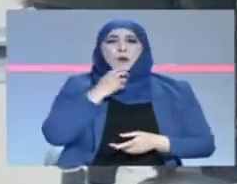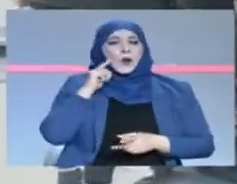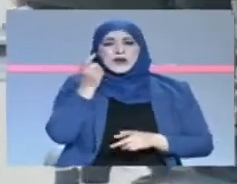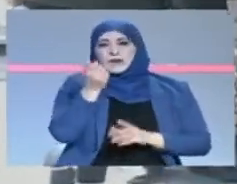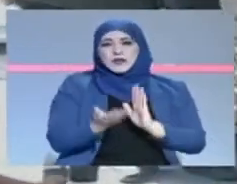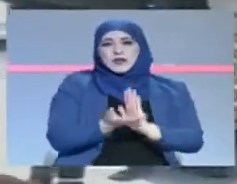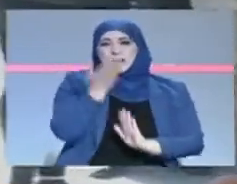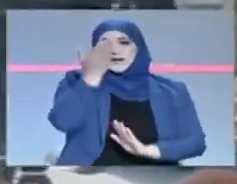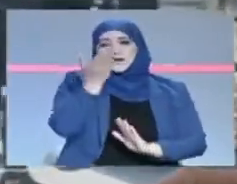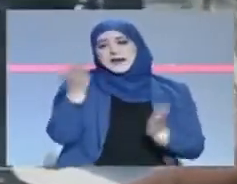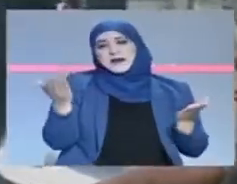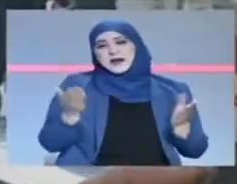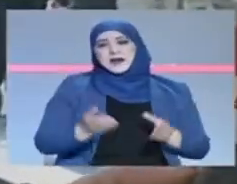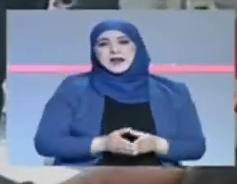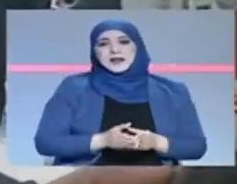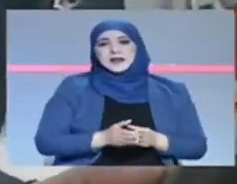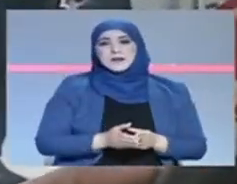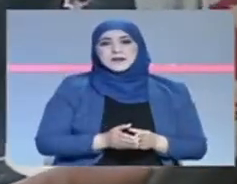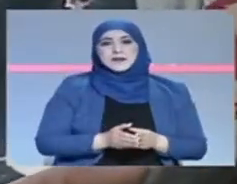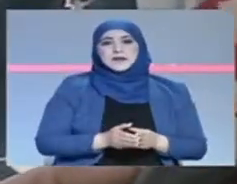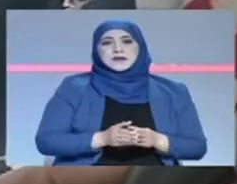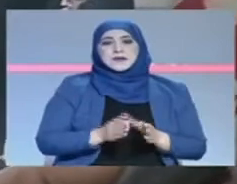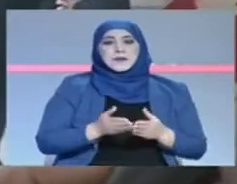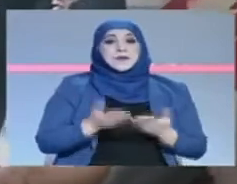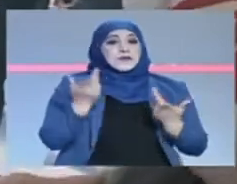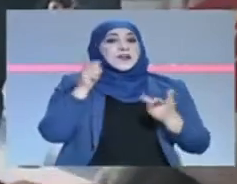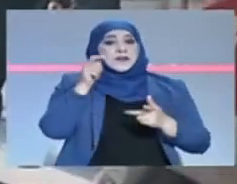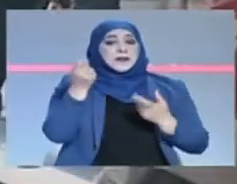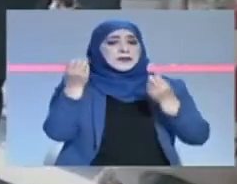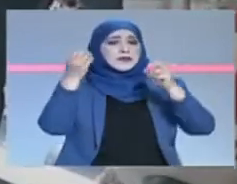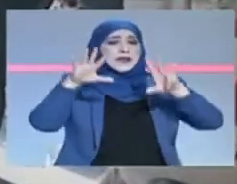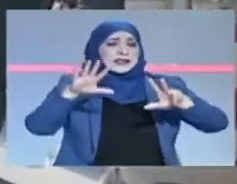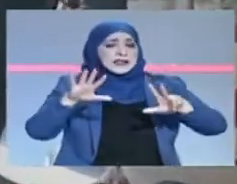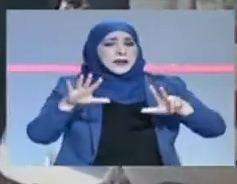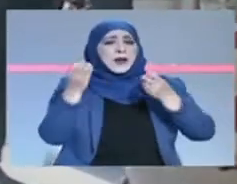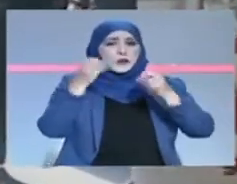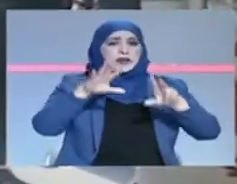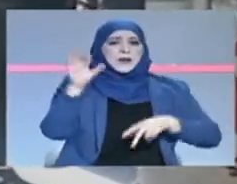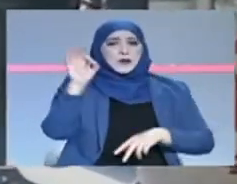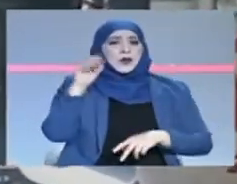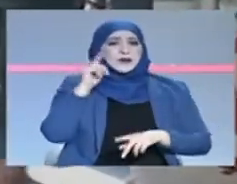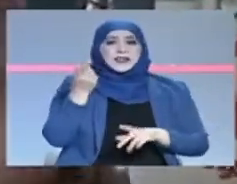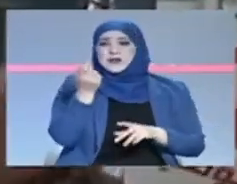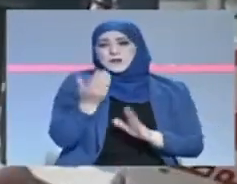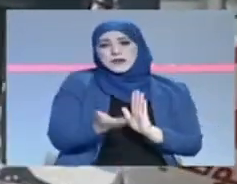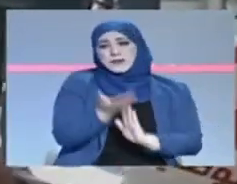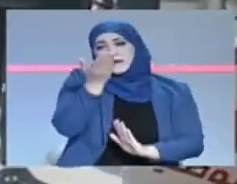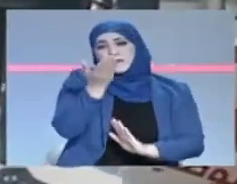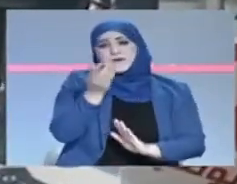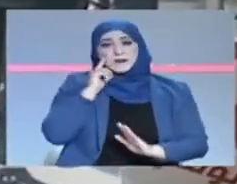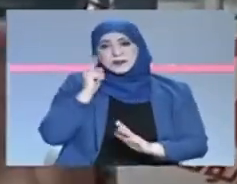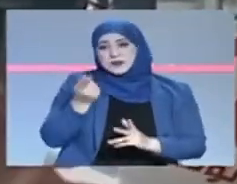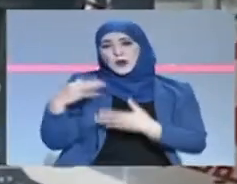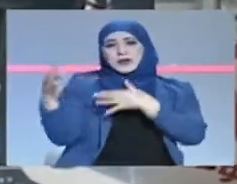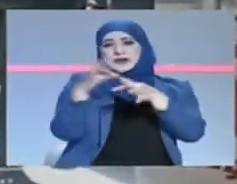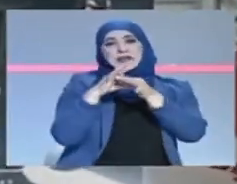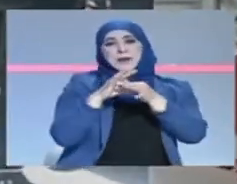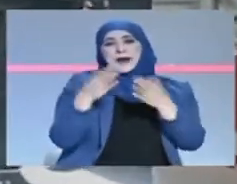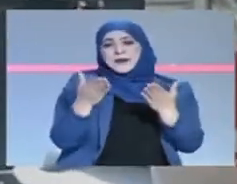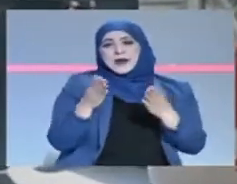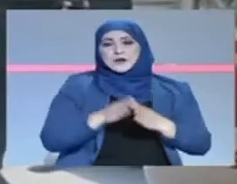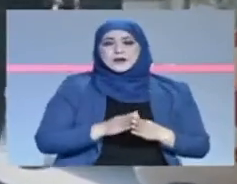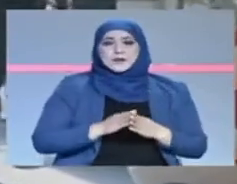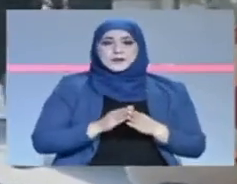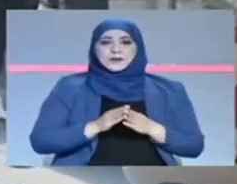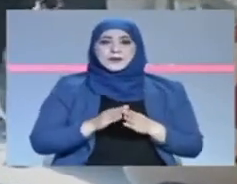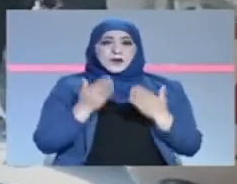العظم طلعت شوية ولا تو 950، الفصل الأحمر والأخرى 900، إيه غلي شوية مو كل شيء تبع بعضه، كل شيء غلي وشنو ما غلاش